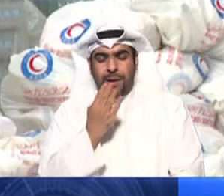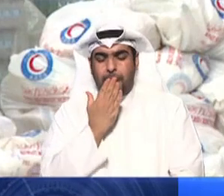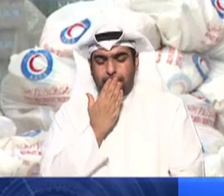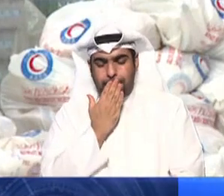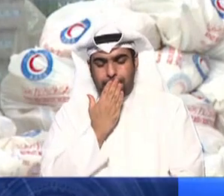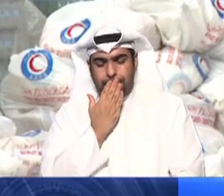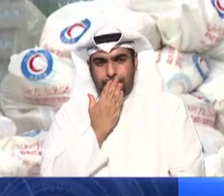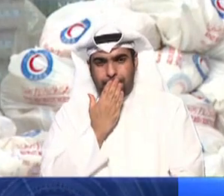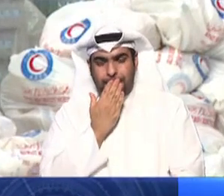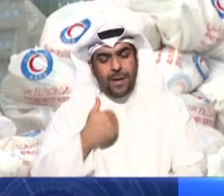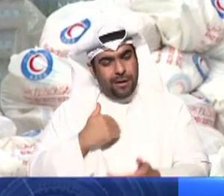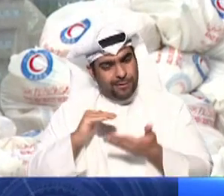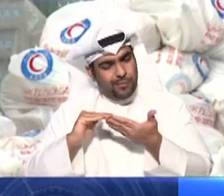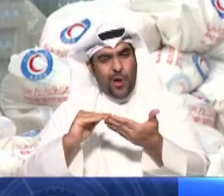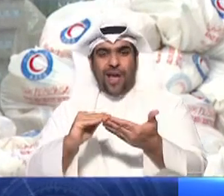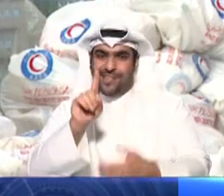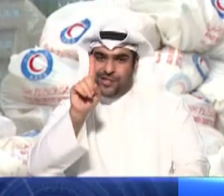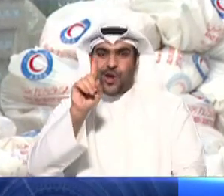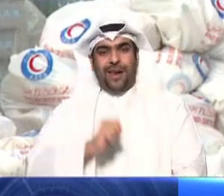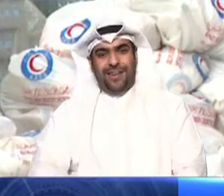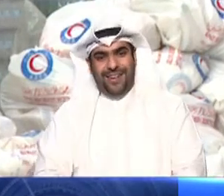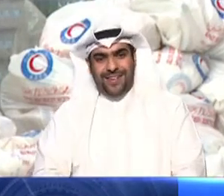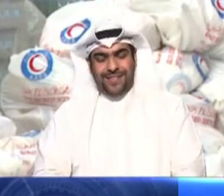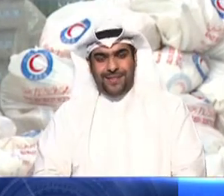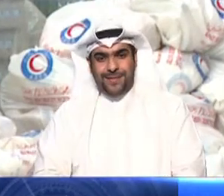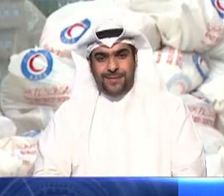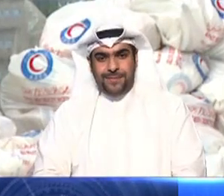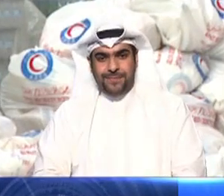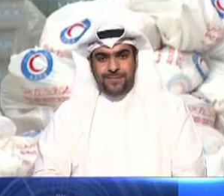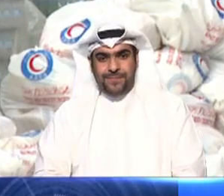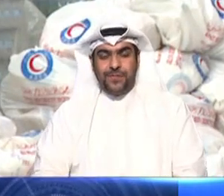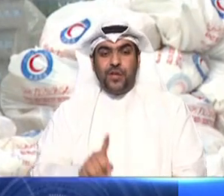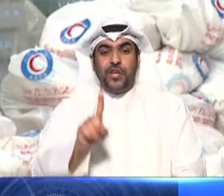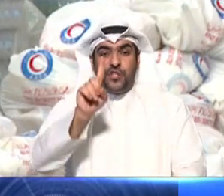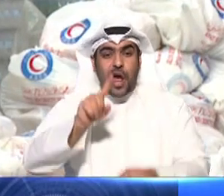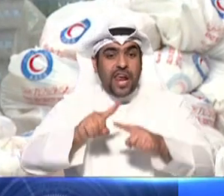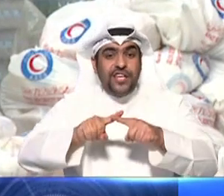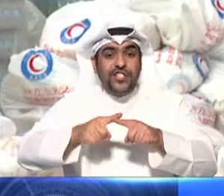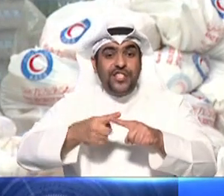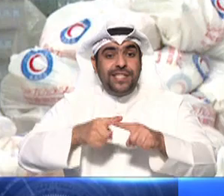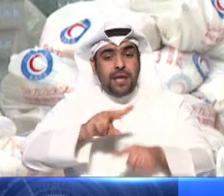جنسيات مختلفة. أيضا راح يكون توزيع لهم الأضاحي